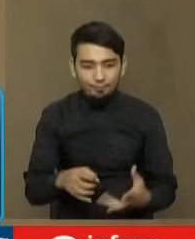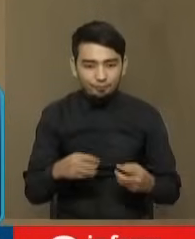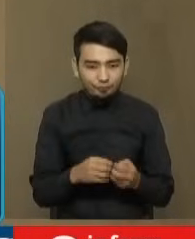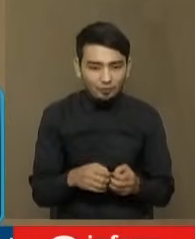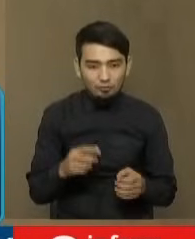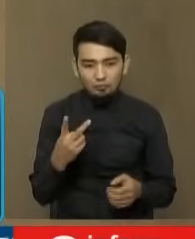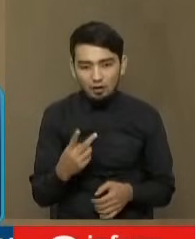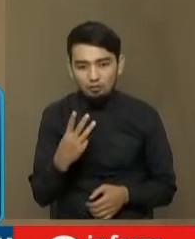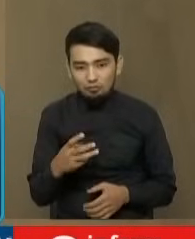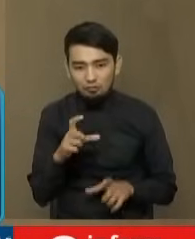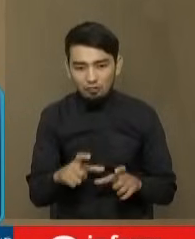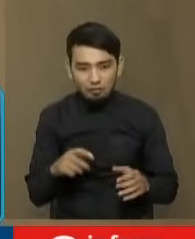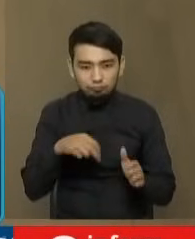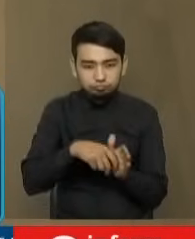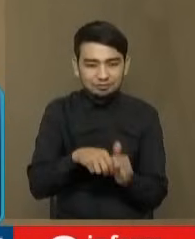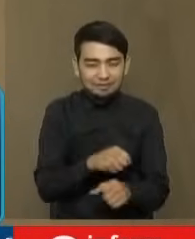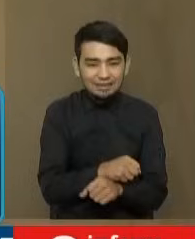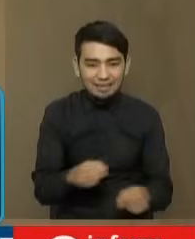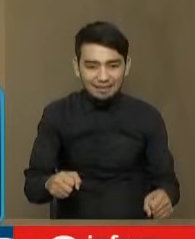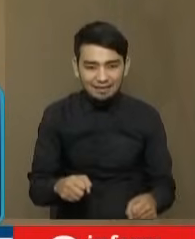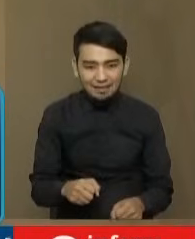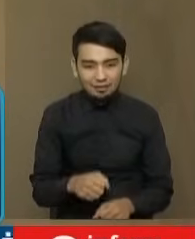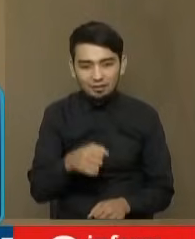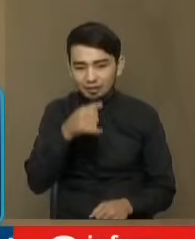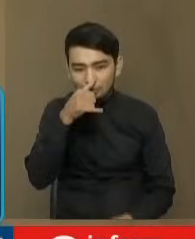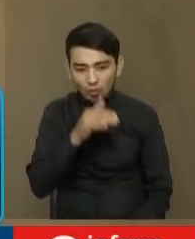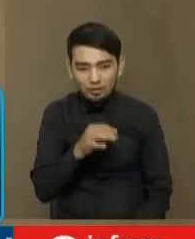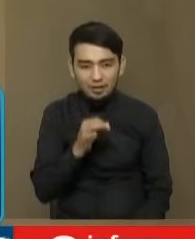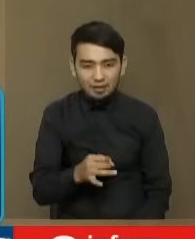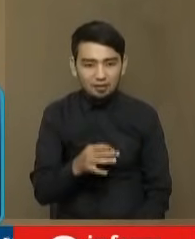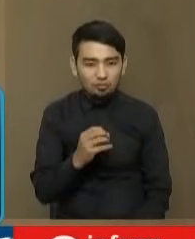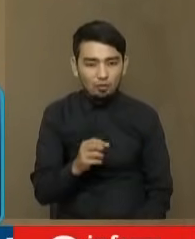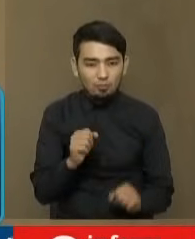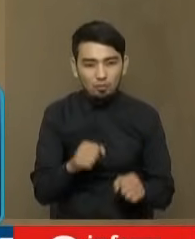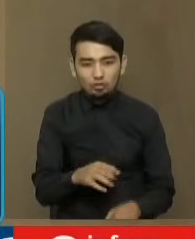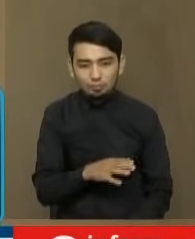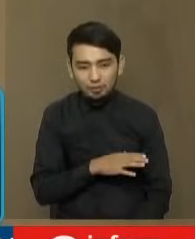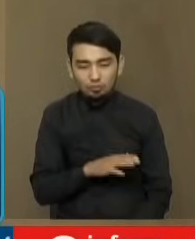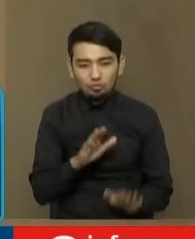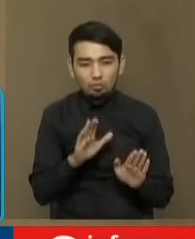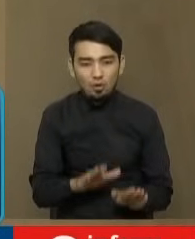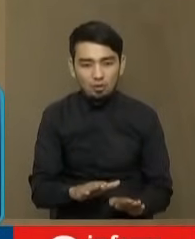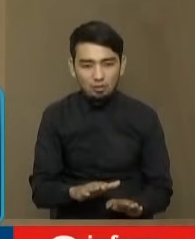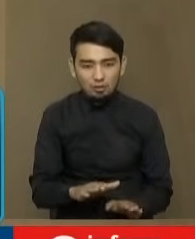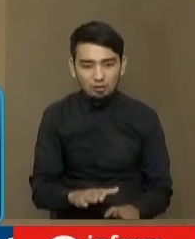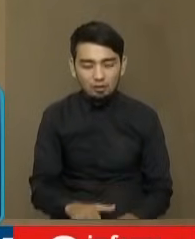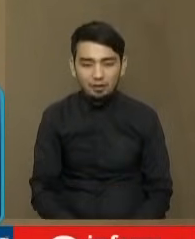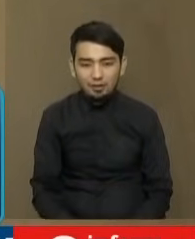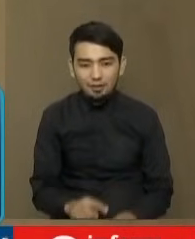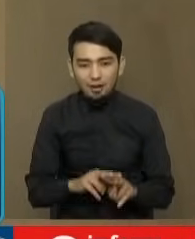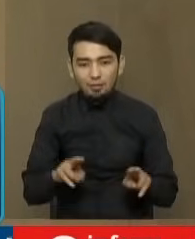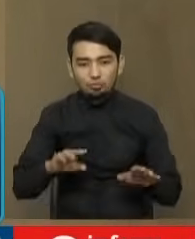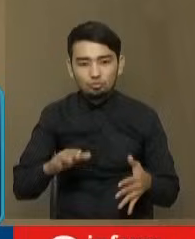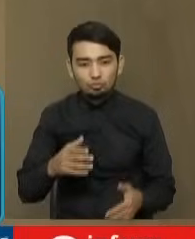по двое быть на участке референдума не может. Исключение может составлять только такие